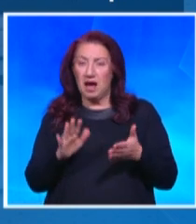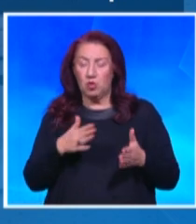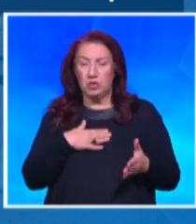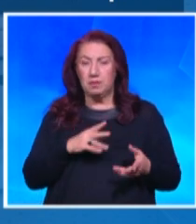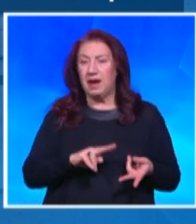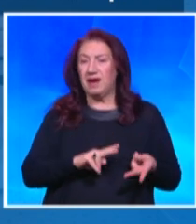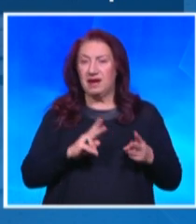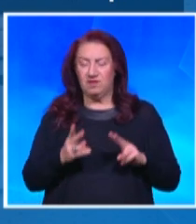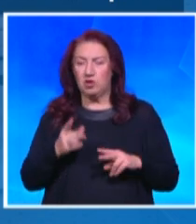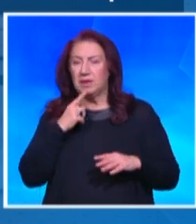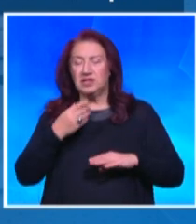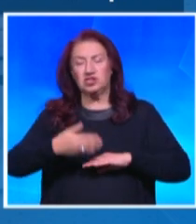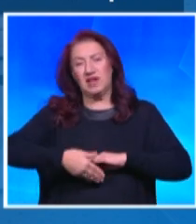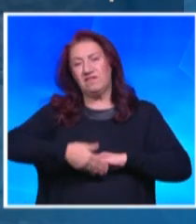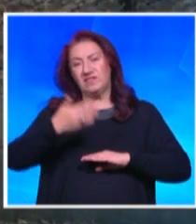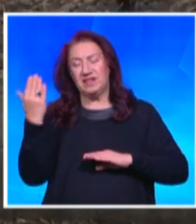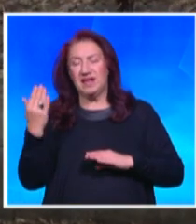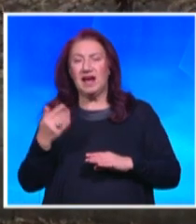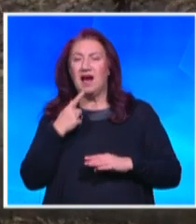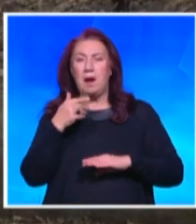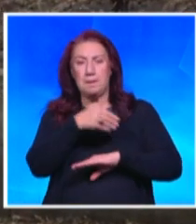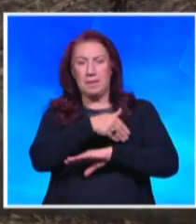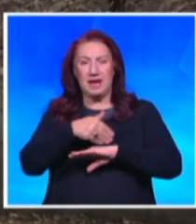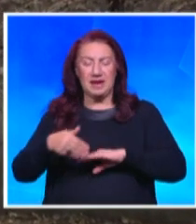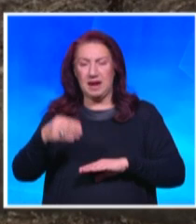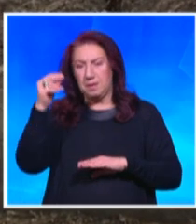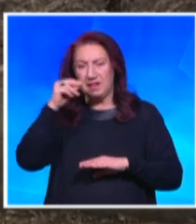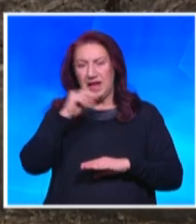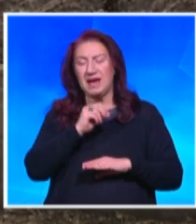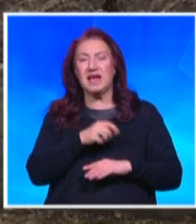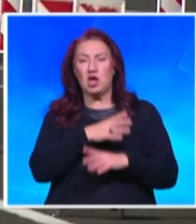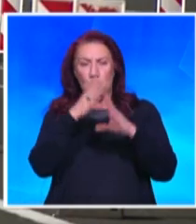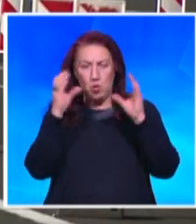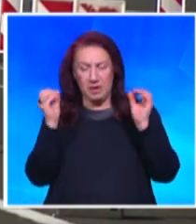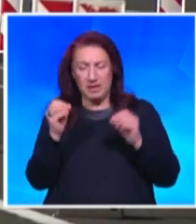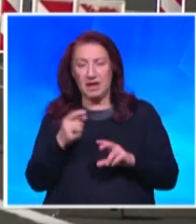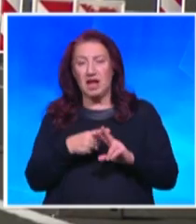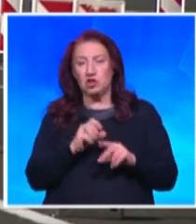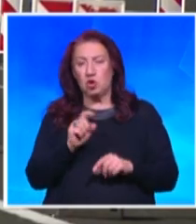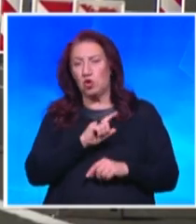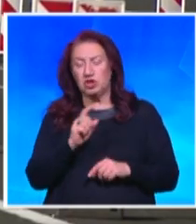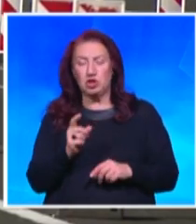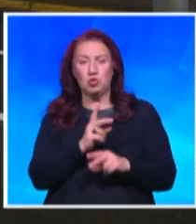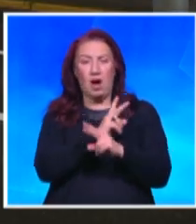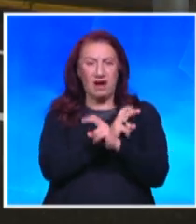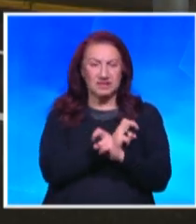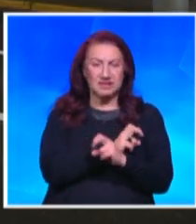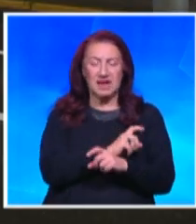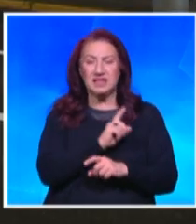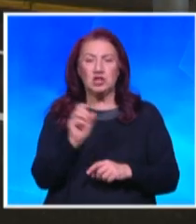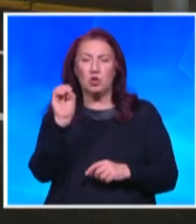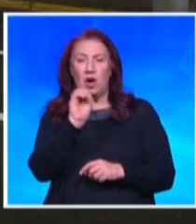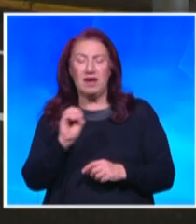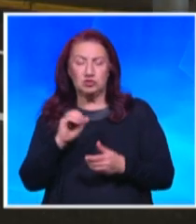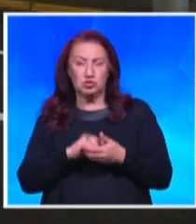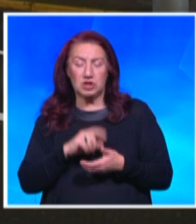бъдат вдигнати и бариерите за България и Румъния и по сухопътните граници. Но нито Австрия, нито Съюз за сега са конкретни каква реформа